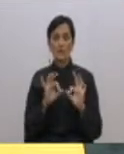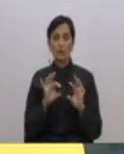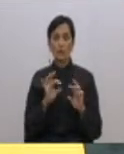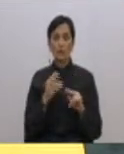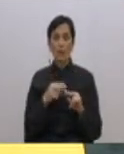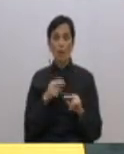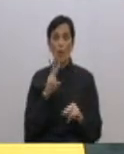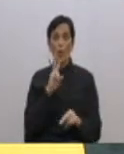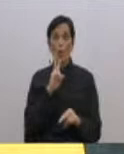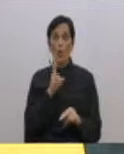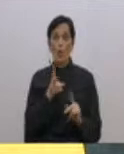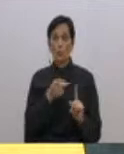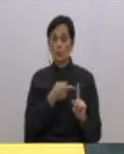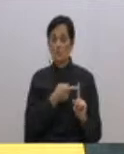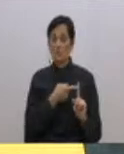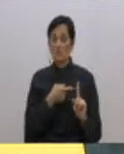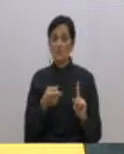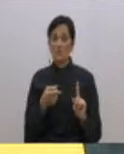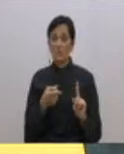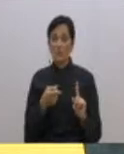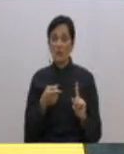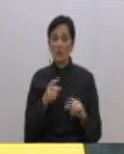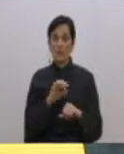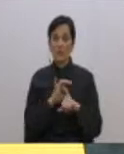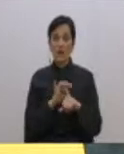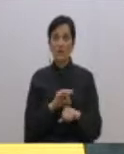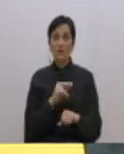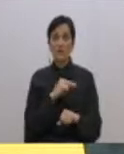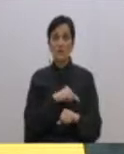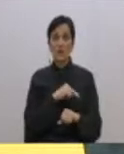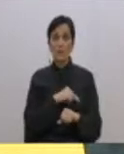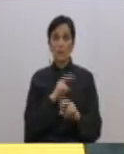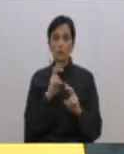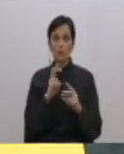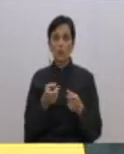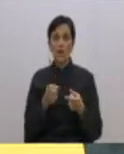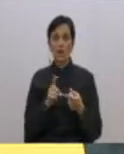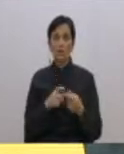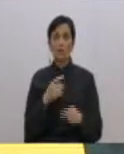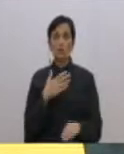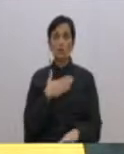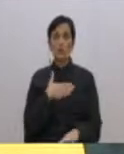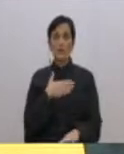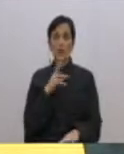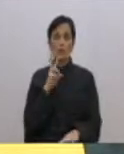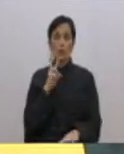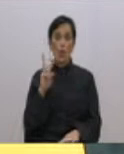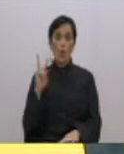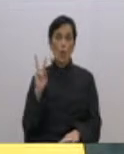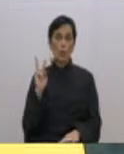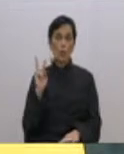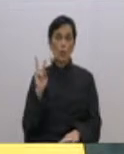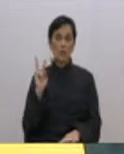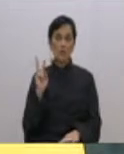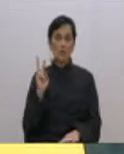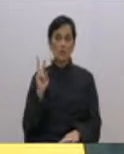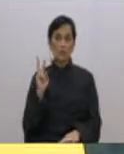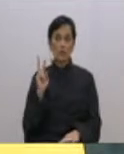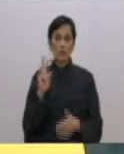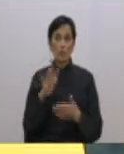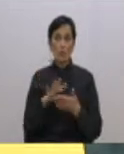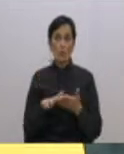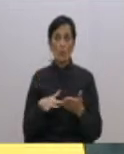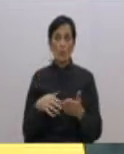ორი წლის მანძილზე გატარებულ სამუშაოებთან დაკავშირებით. ჩვენ ორი წლის წინ მოგმართა